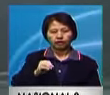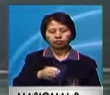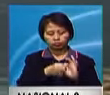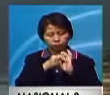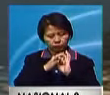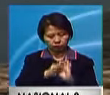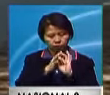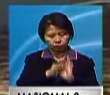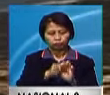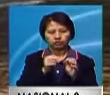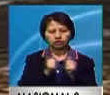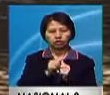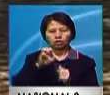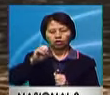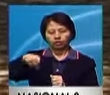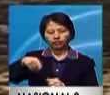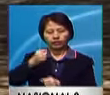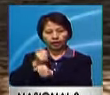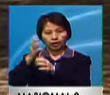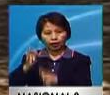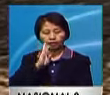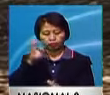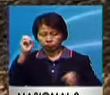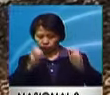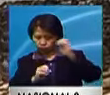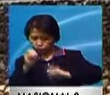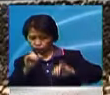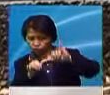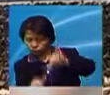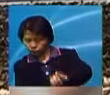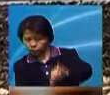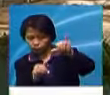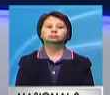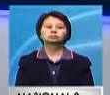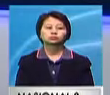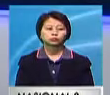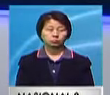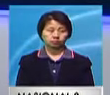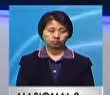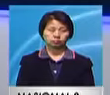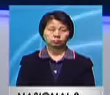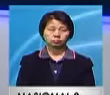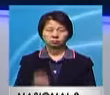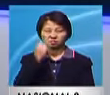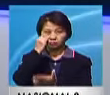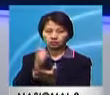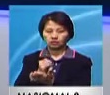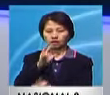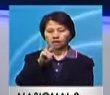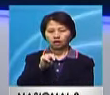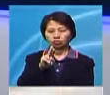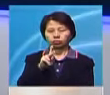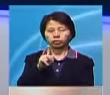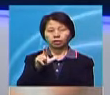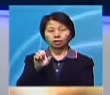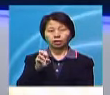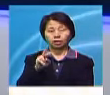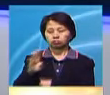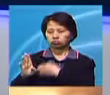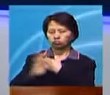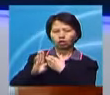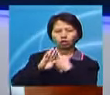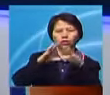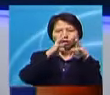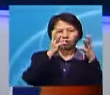bekerjasama dengan operator air bagi memantau paras empangan. Pengganas nuklear kini menjadi ancaman